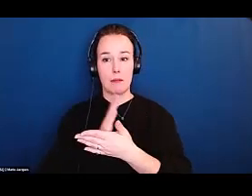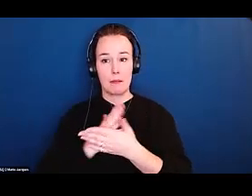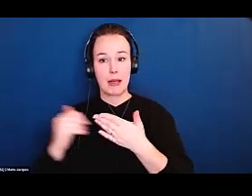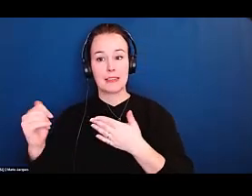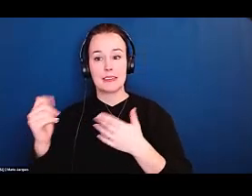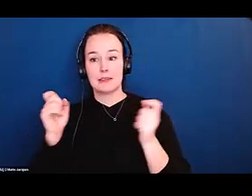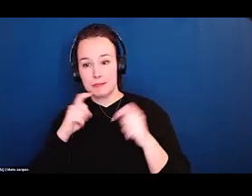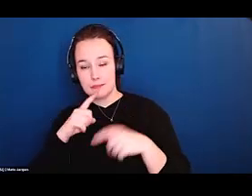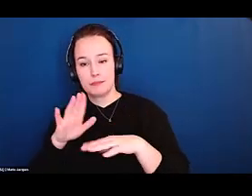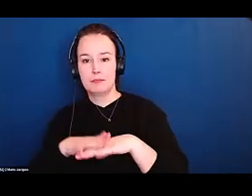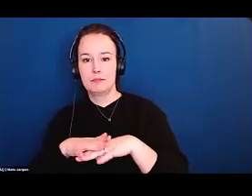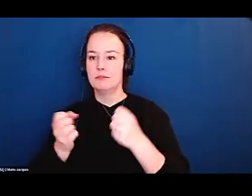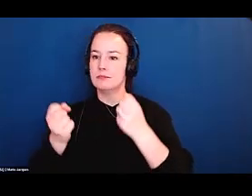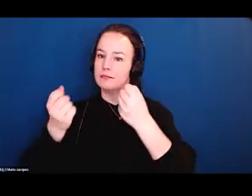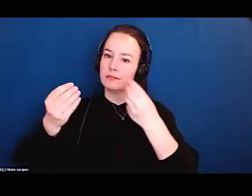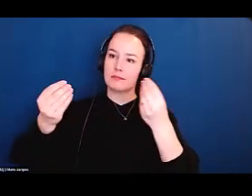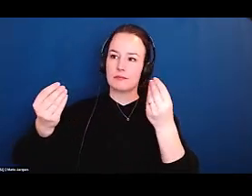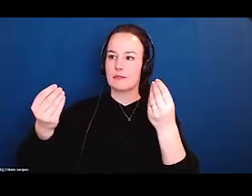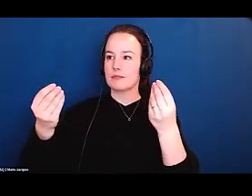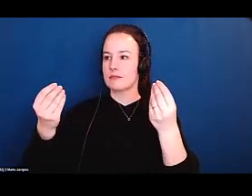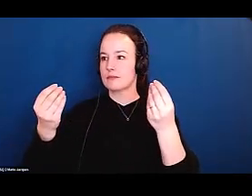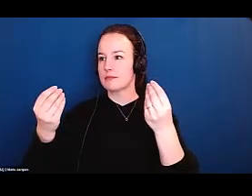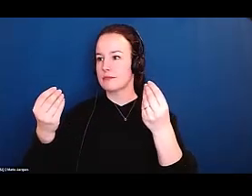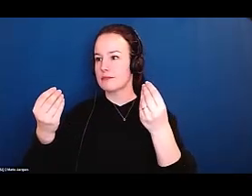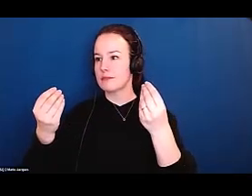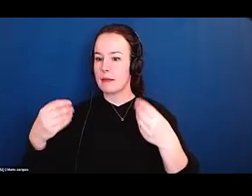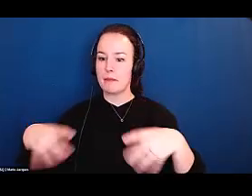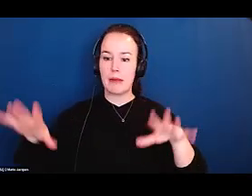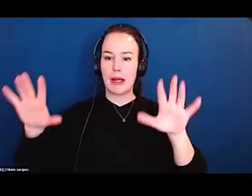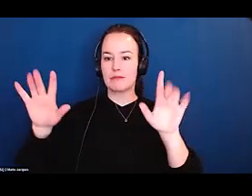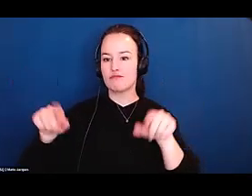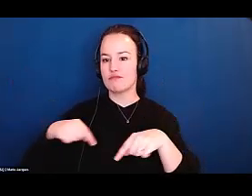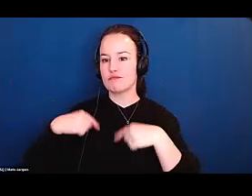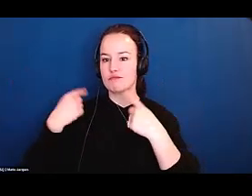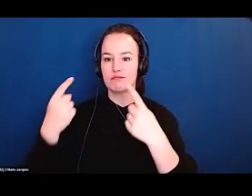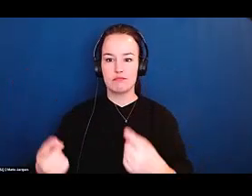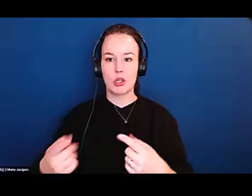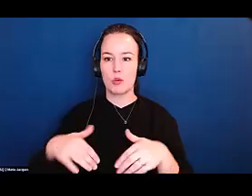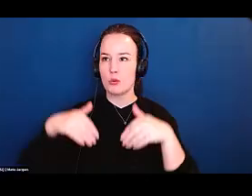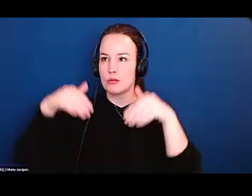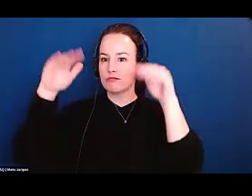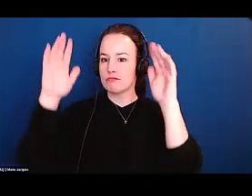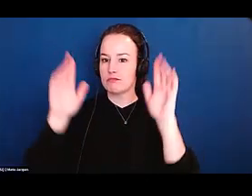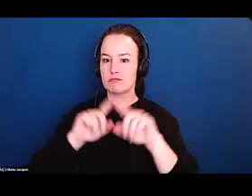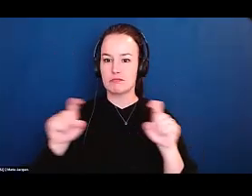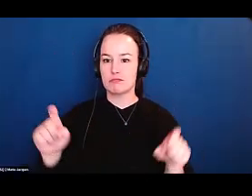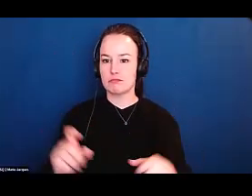difficiles sur la perte, sur toutes les histoires qui composent une vie.